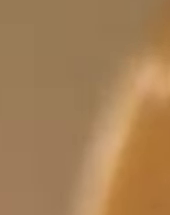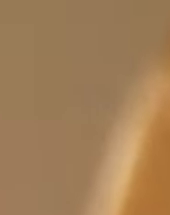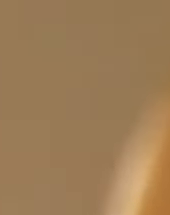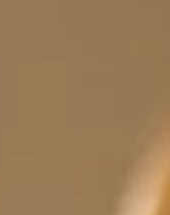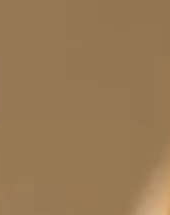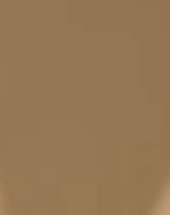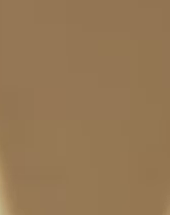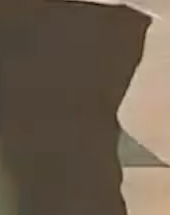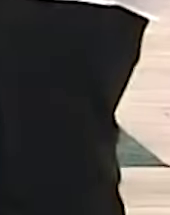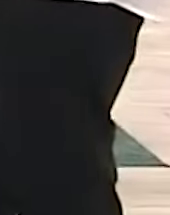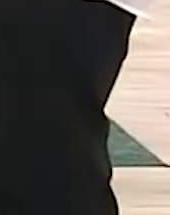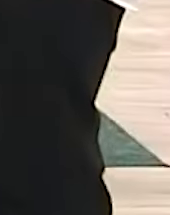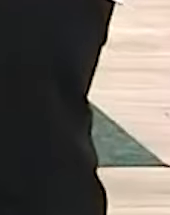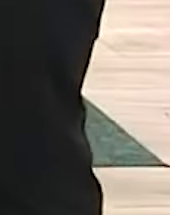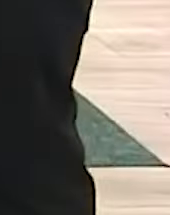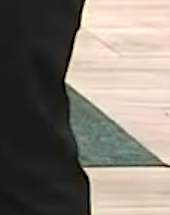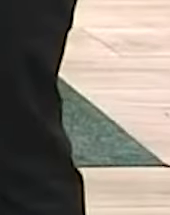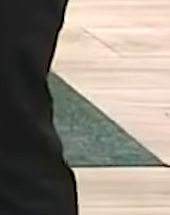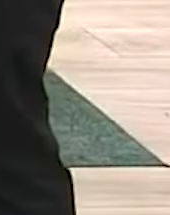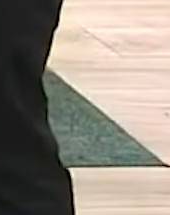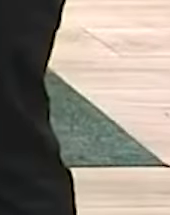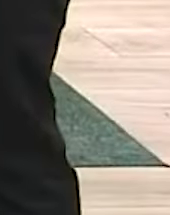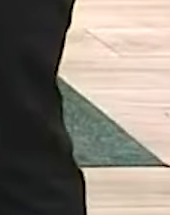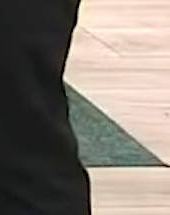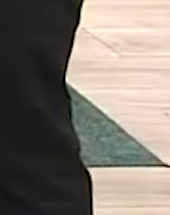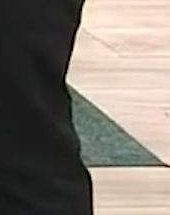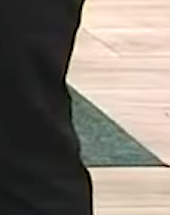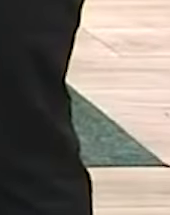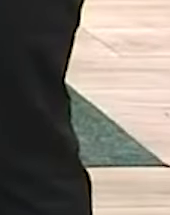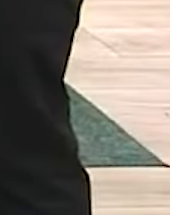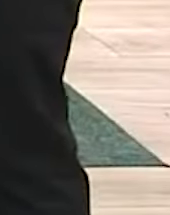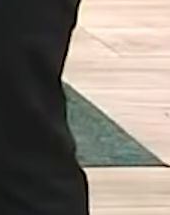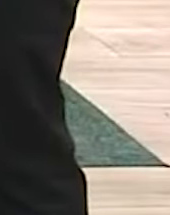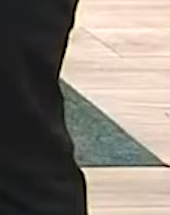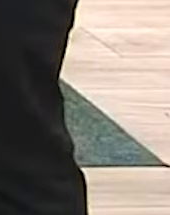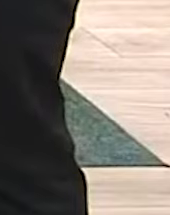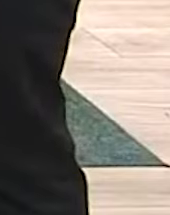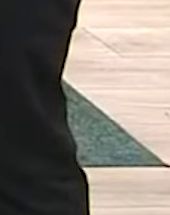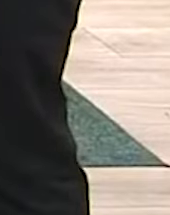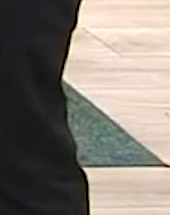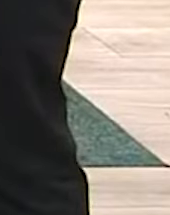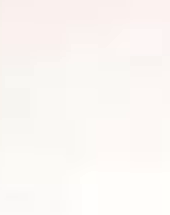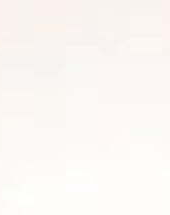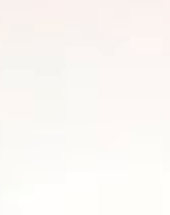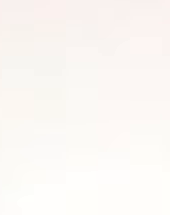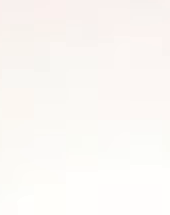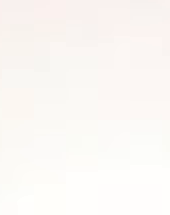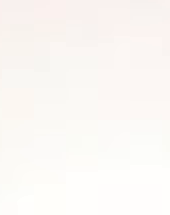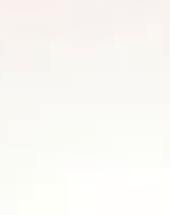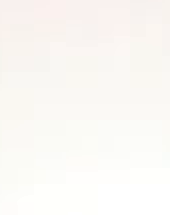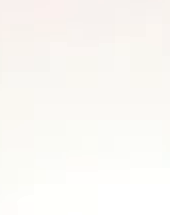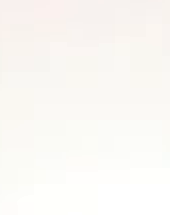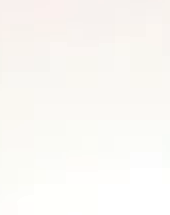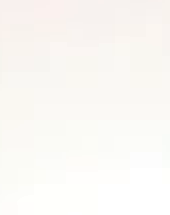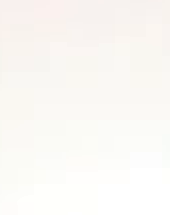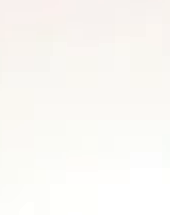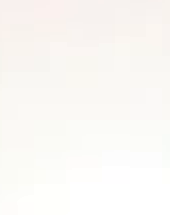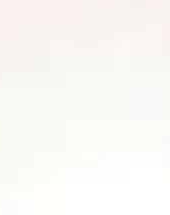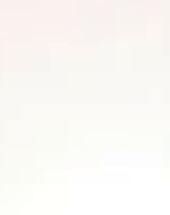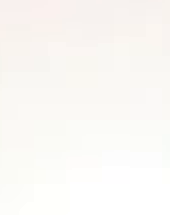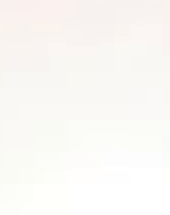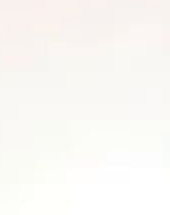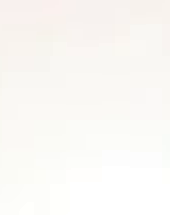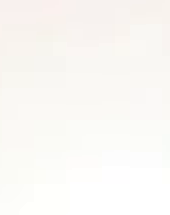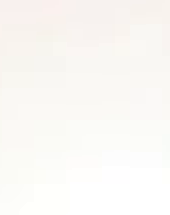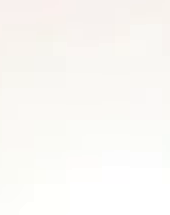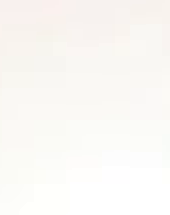var? Siyahlamasın diye bir de şey beden gücüyle çalışan insanlara patates öneriyorlar. Özellikle inşaat işçileri gibi. Neden? Çok yoruldukları için. Hızlı bir enerji kaynağı.